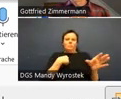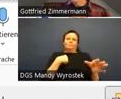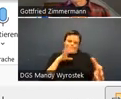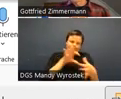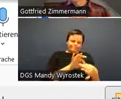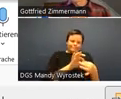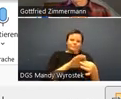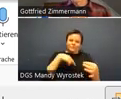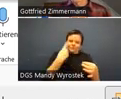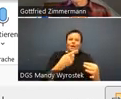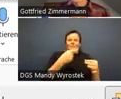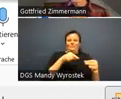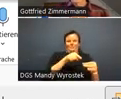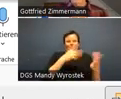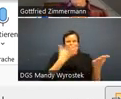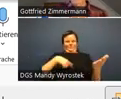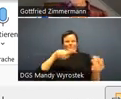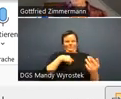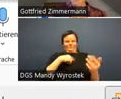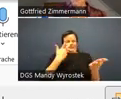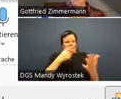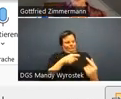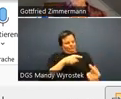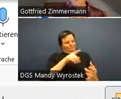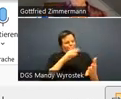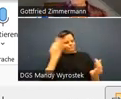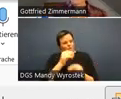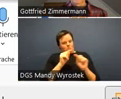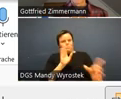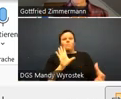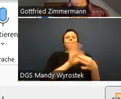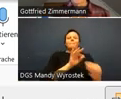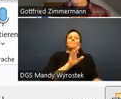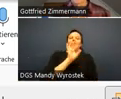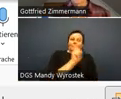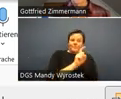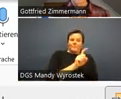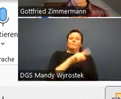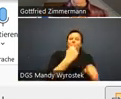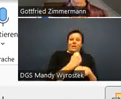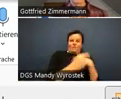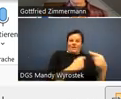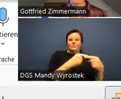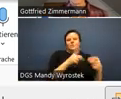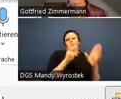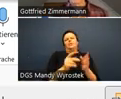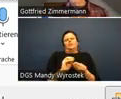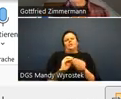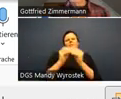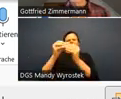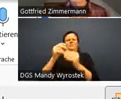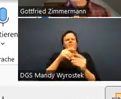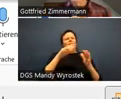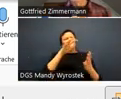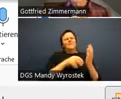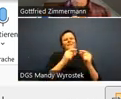bearbeiten. Also es ist komplizierter mit Textfeldern oder Textboxen, aber es geht. Auch das ist in dieser